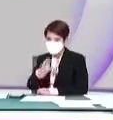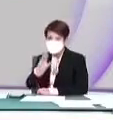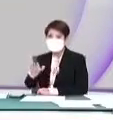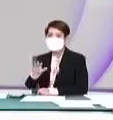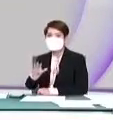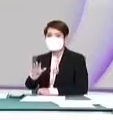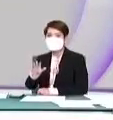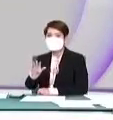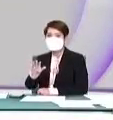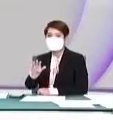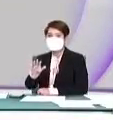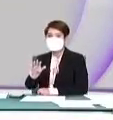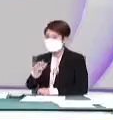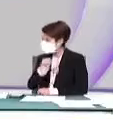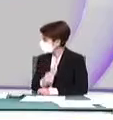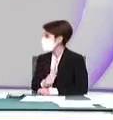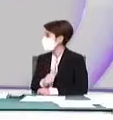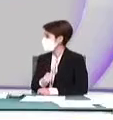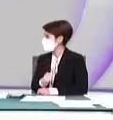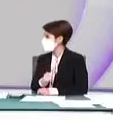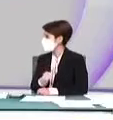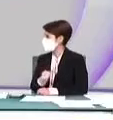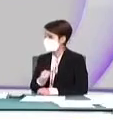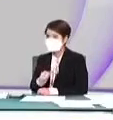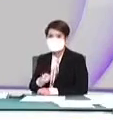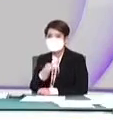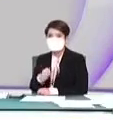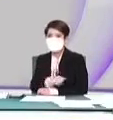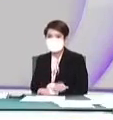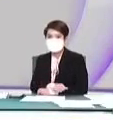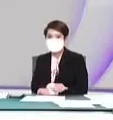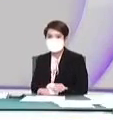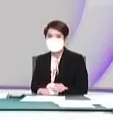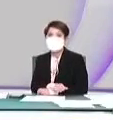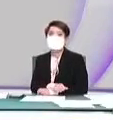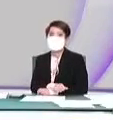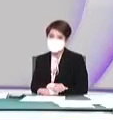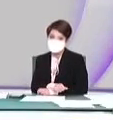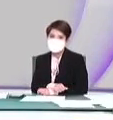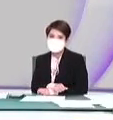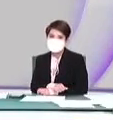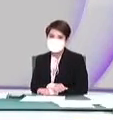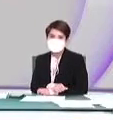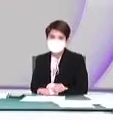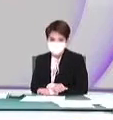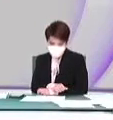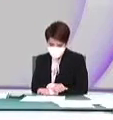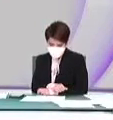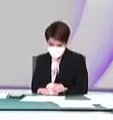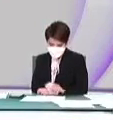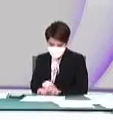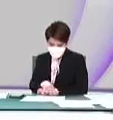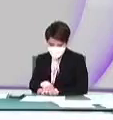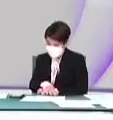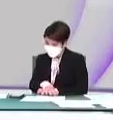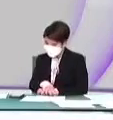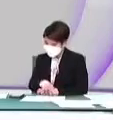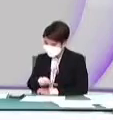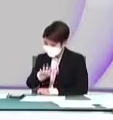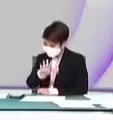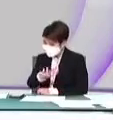ขึ้นเนี่ยหรือมีฐานะดีขึ้นต้องอยู่ที่ตัวเองในการที่จะขวนขวายทำมาหากินละค่ะเพราะฉะนั้น